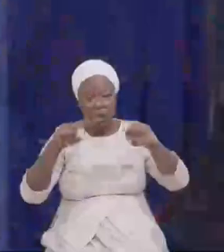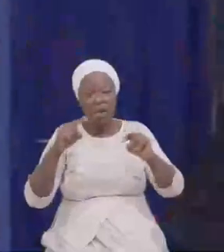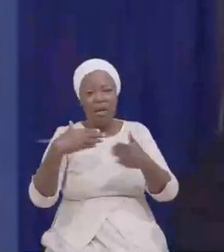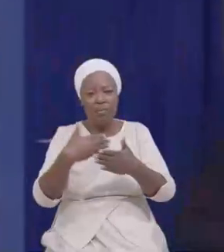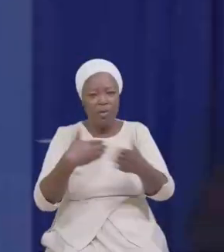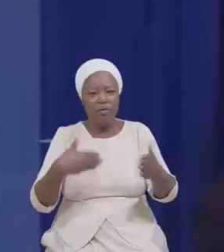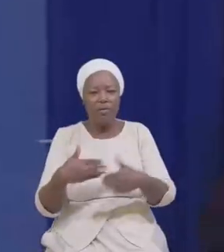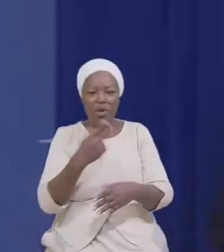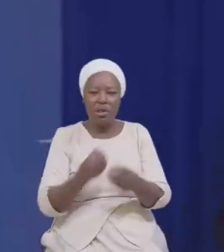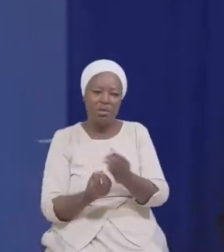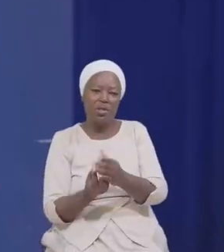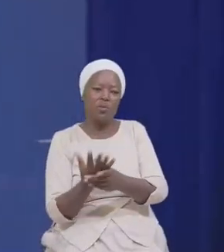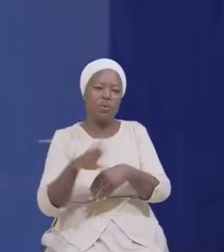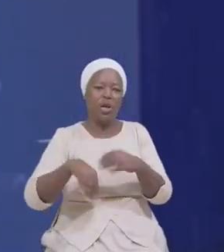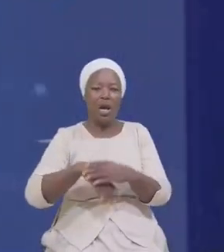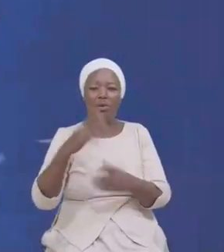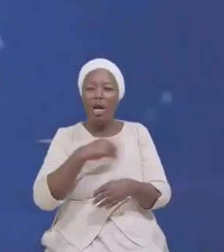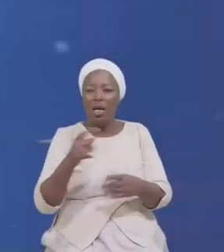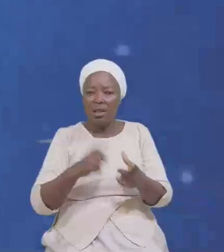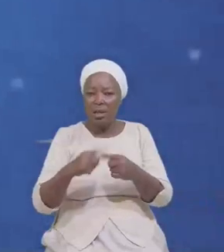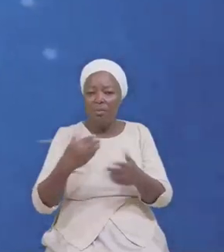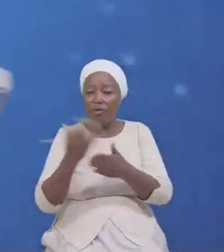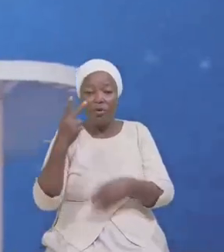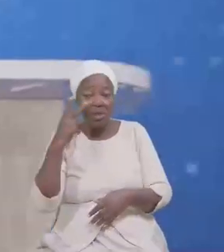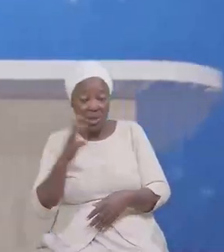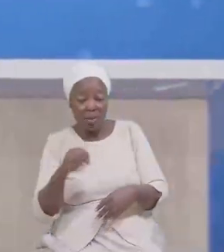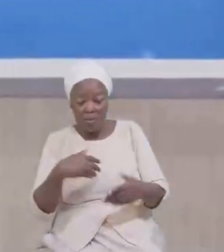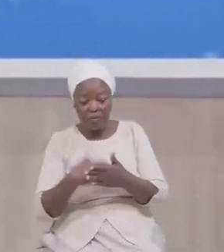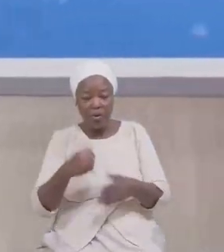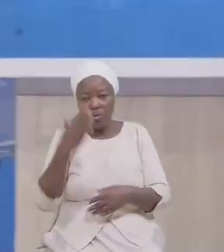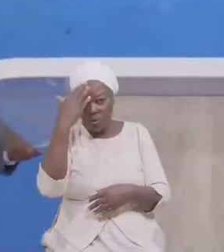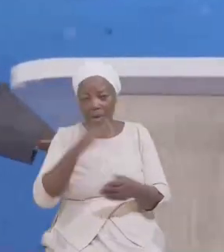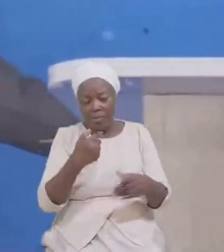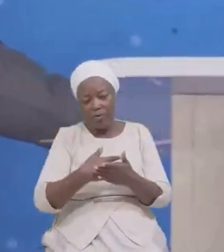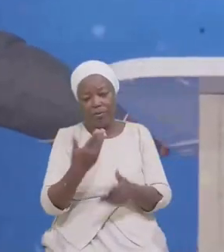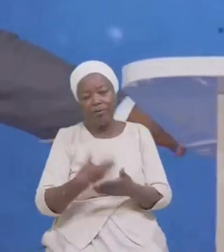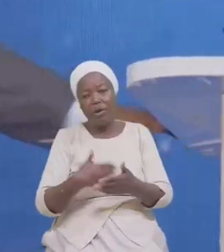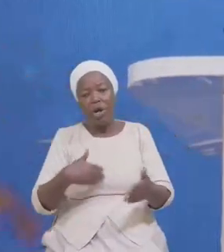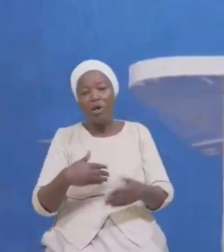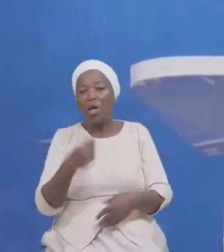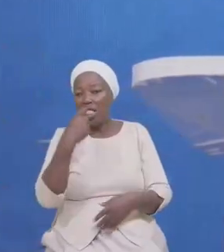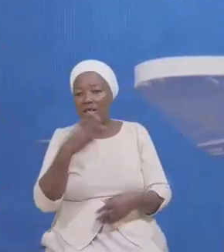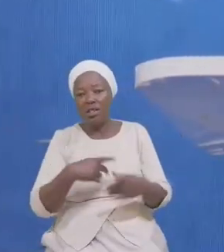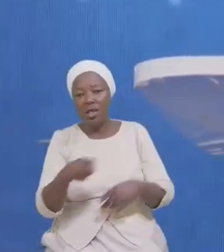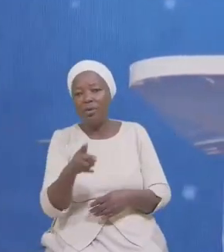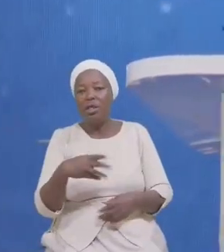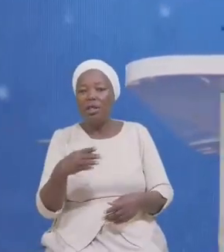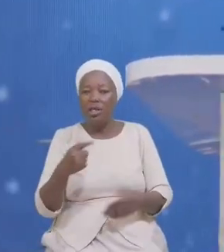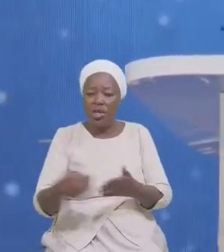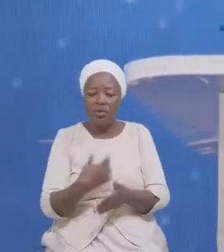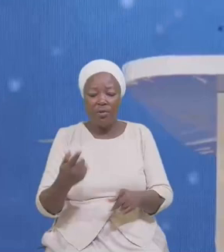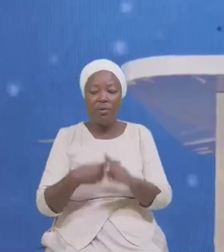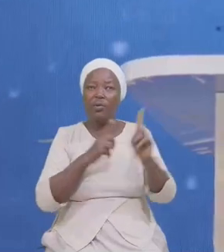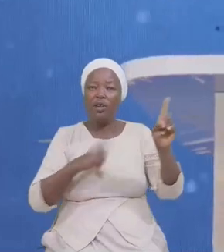arrivent, même avant que tu ne les connaisses, avant qu'il ne les envoie, avant que tu ne les goûtes, de nouvelles choses de la part du Seigneur, et Dieu va